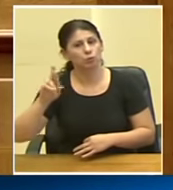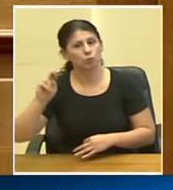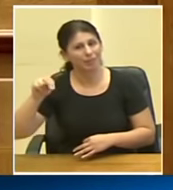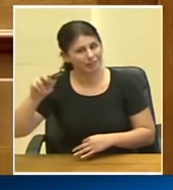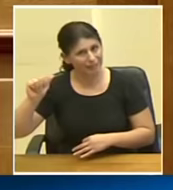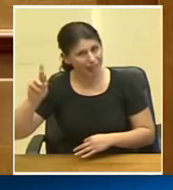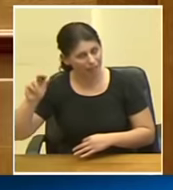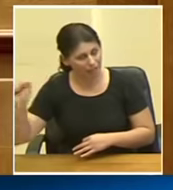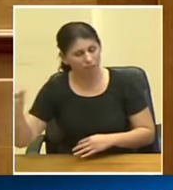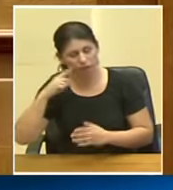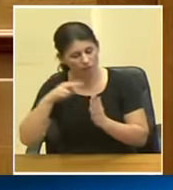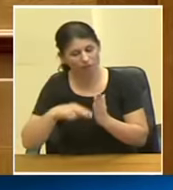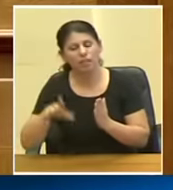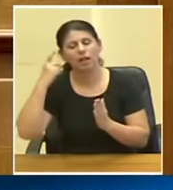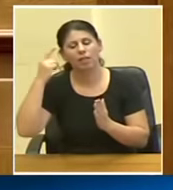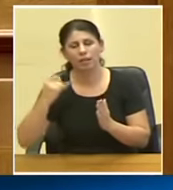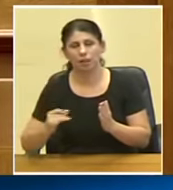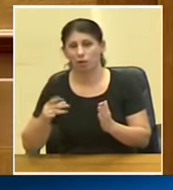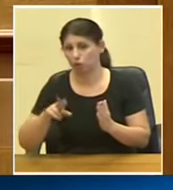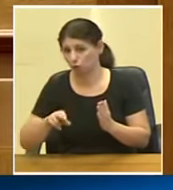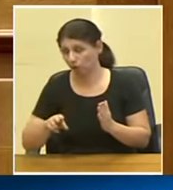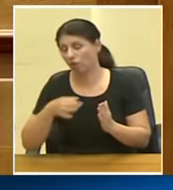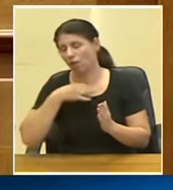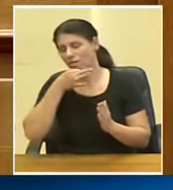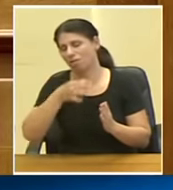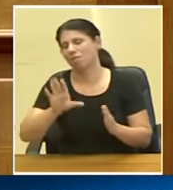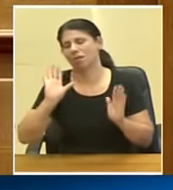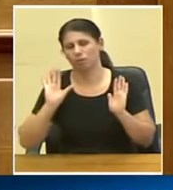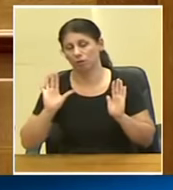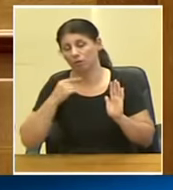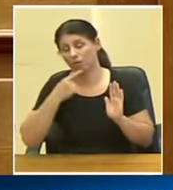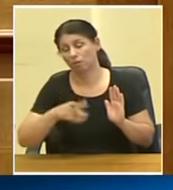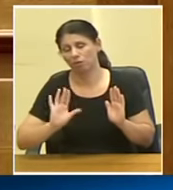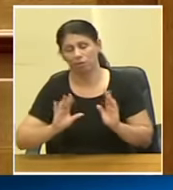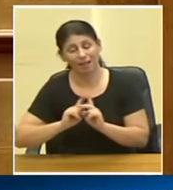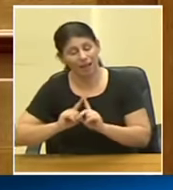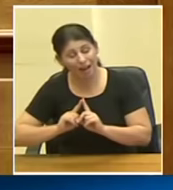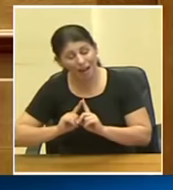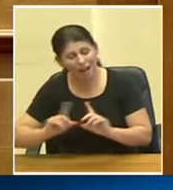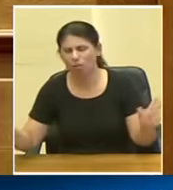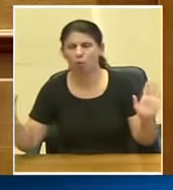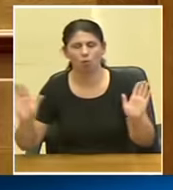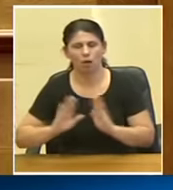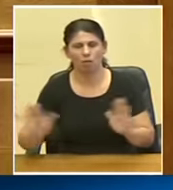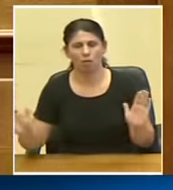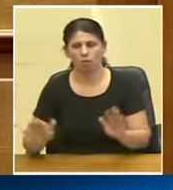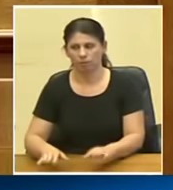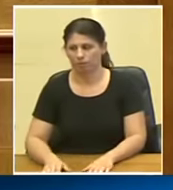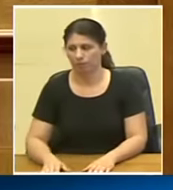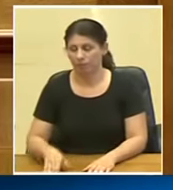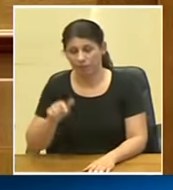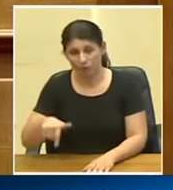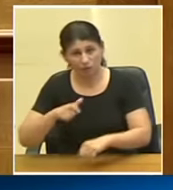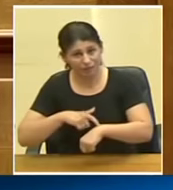καταλάβατε. Αλλά ότι είναι το ίδιο, δεν μπορεί να το ισχυριστείτε. Δεν μπορεί να το ισχυριστείτε καθόλου όμως. Και γι' αυτό αυτή τη